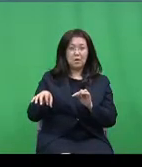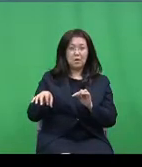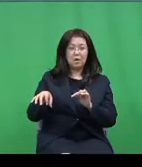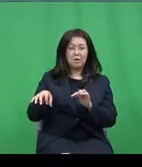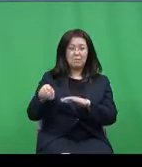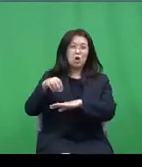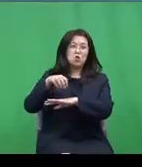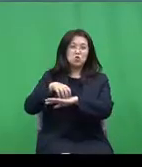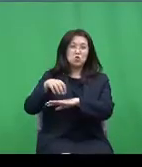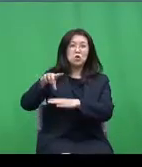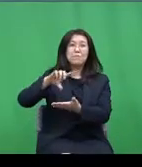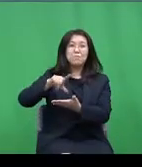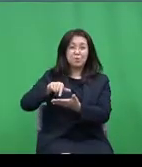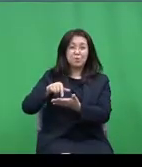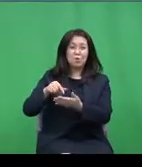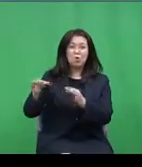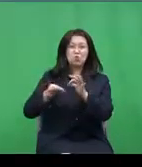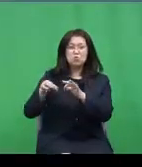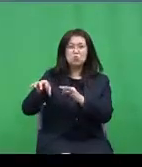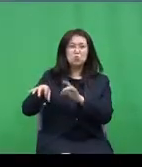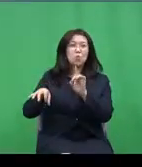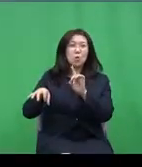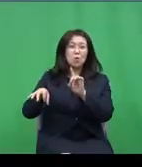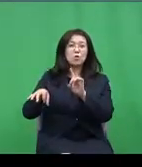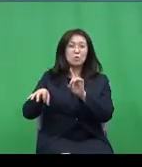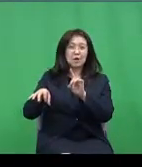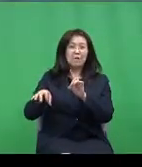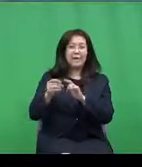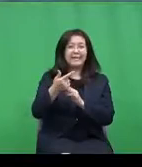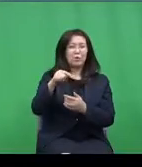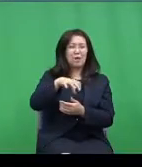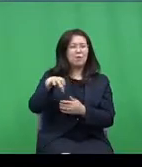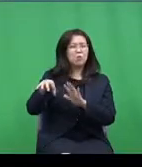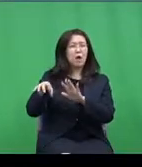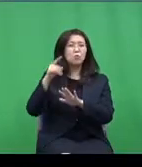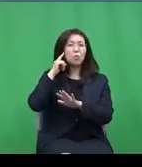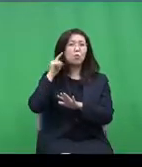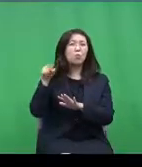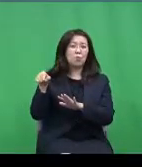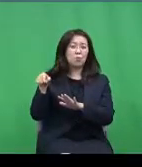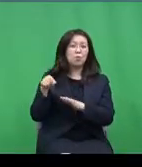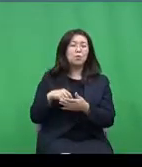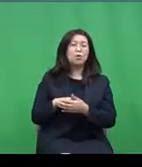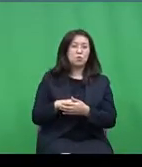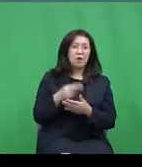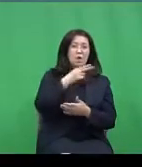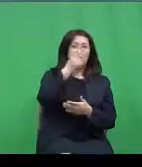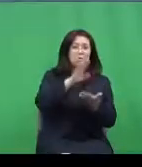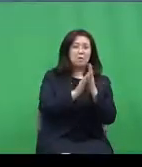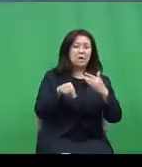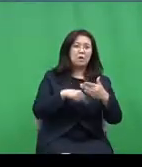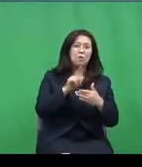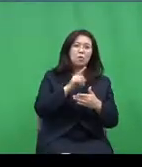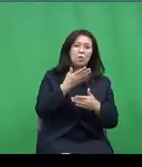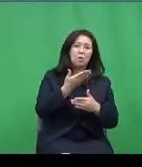それは首都圏のどこで売るのか、首都圏でもいろんな場所があると思いますし、それから富山県